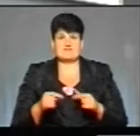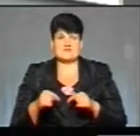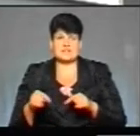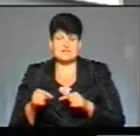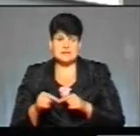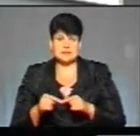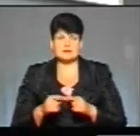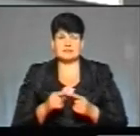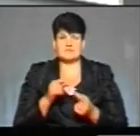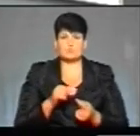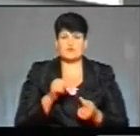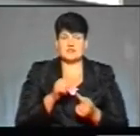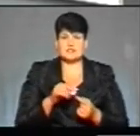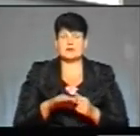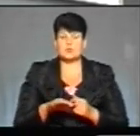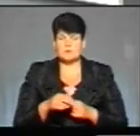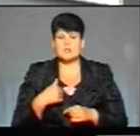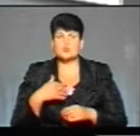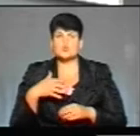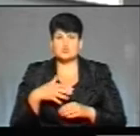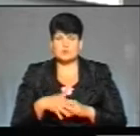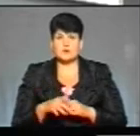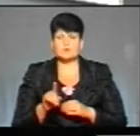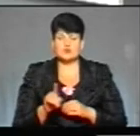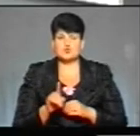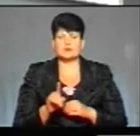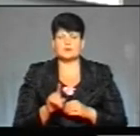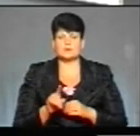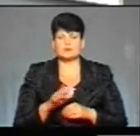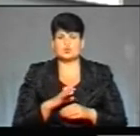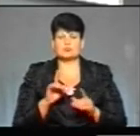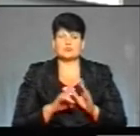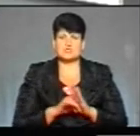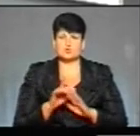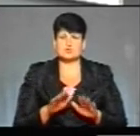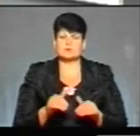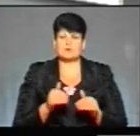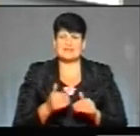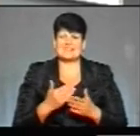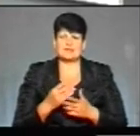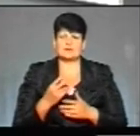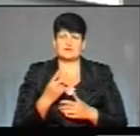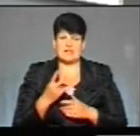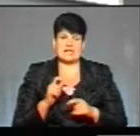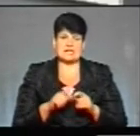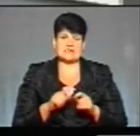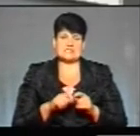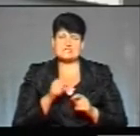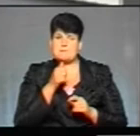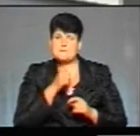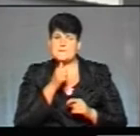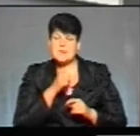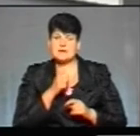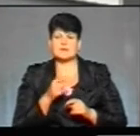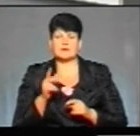на якісь відповідні території, то ми розуміємо, що десь на ті, бо було спочатку запропоновано, ну, взагалі, було два експерти, це Колюшко і